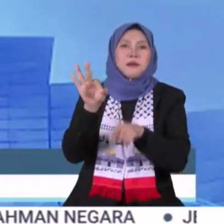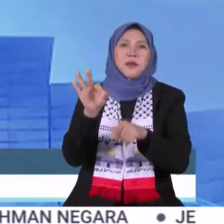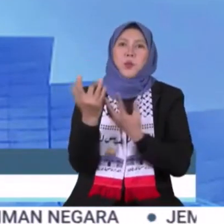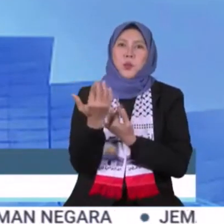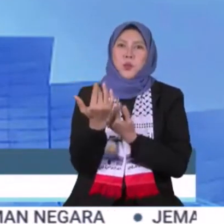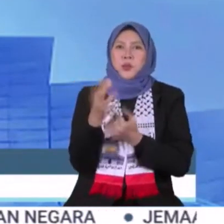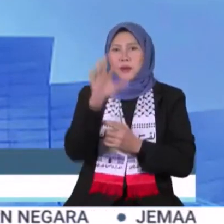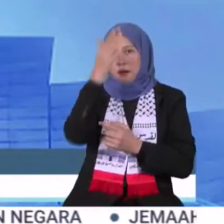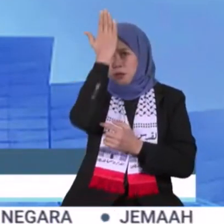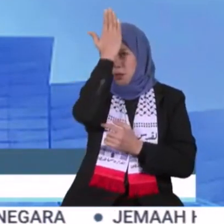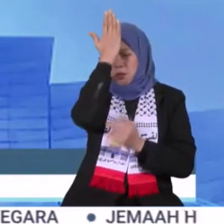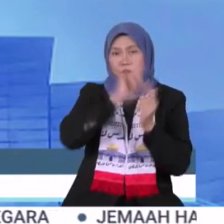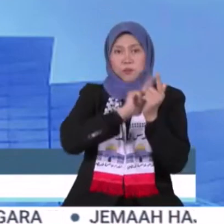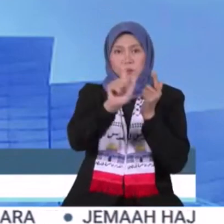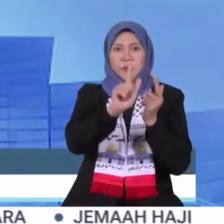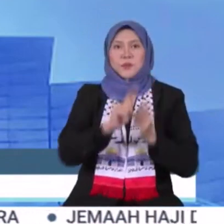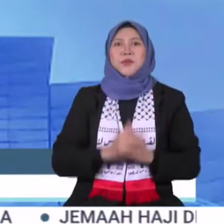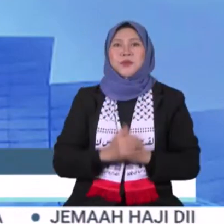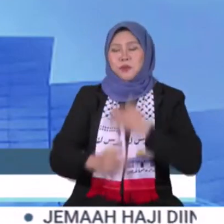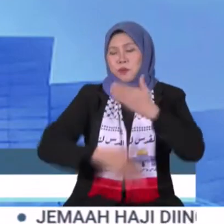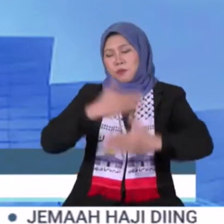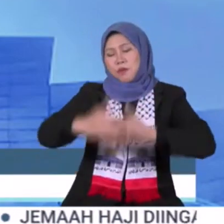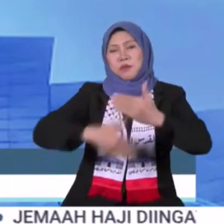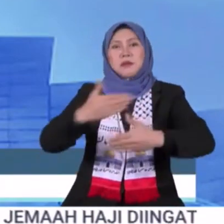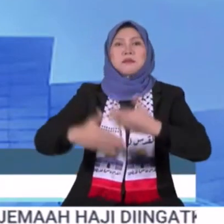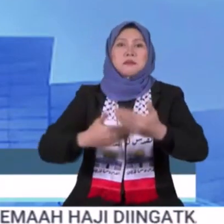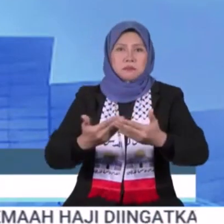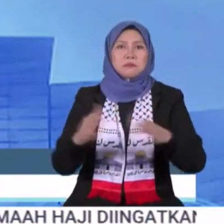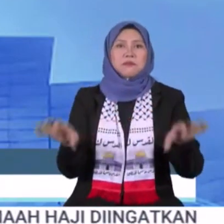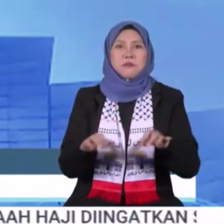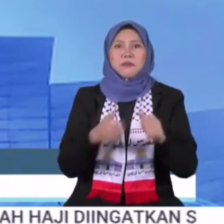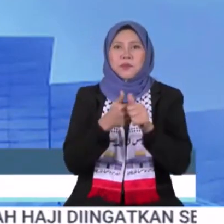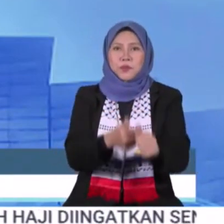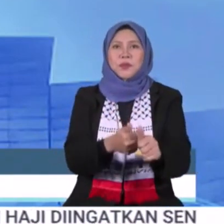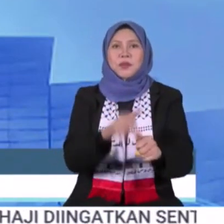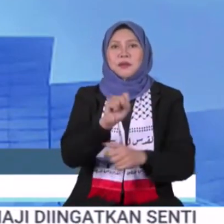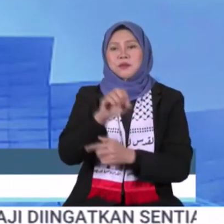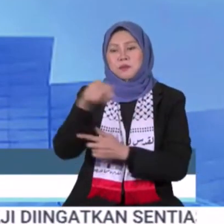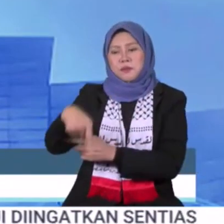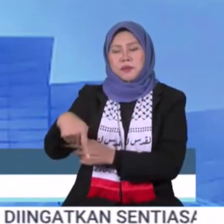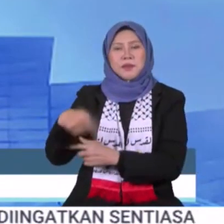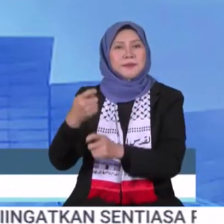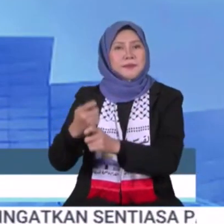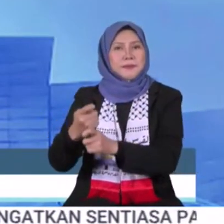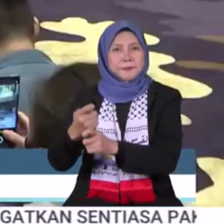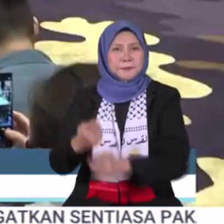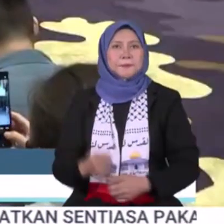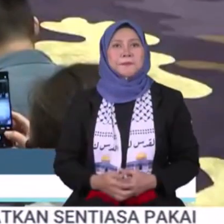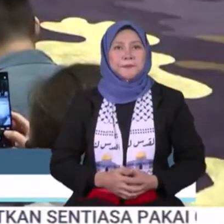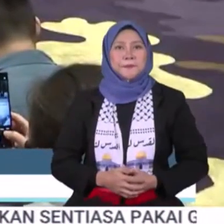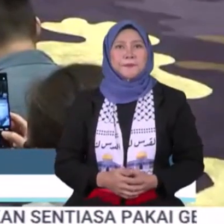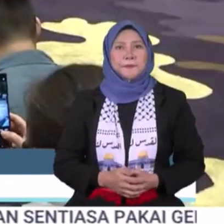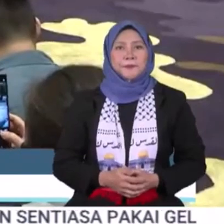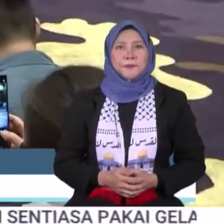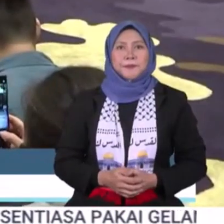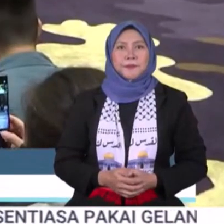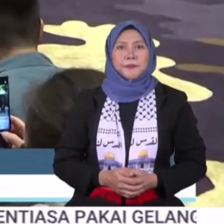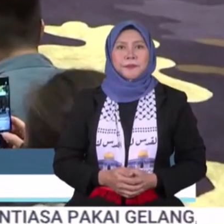perkenan yang di-Pertuan Agong. Keseluruhan proses berkenaan dilakukan mengikut prosedur ditetapkan.